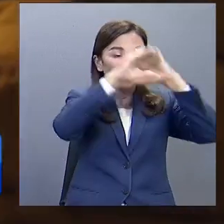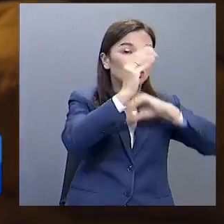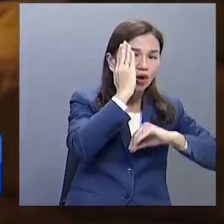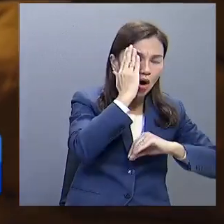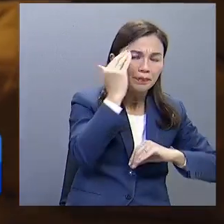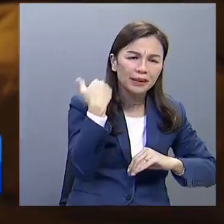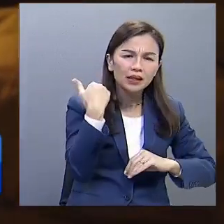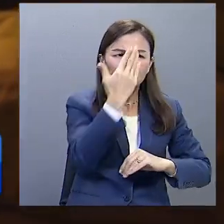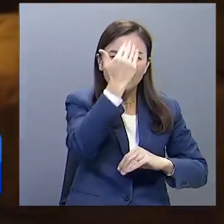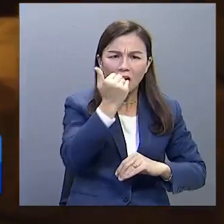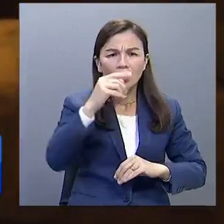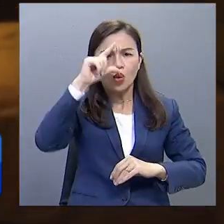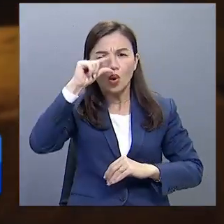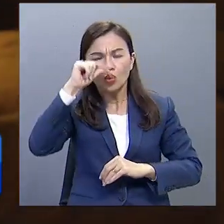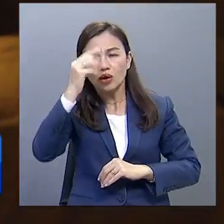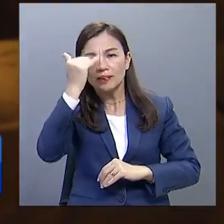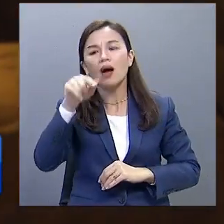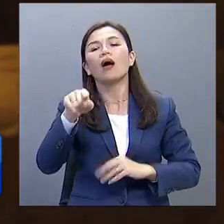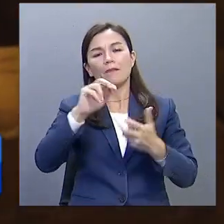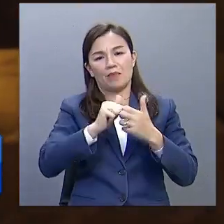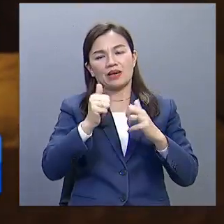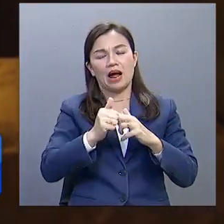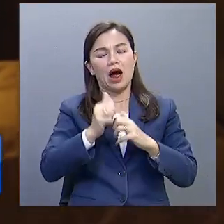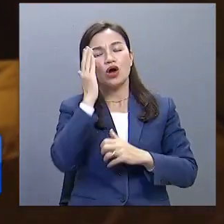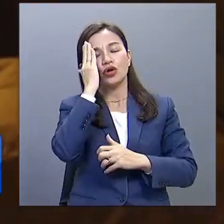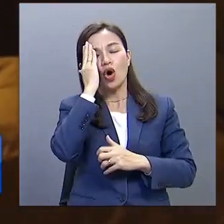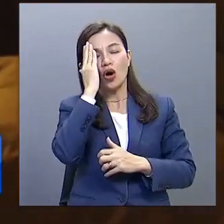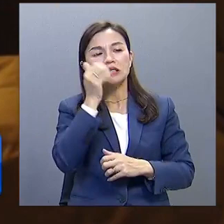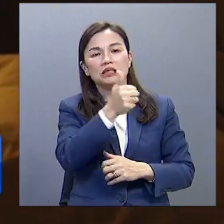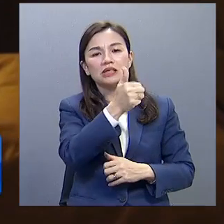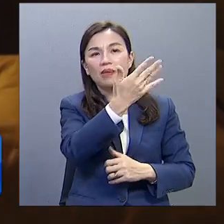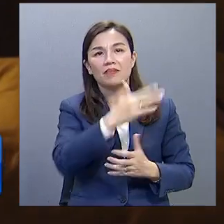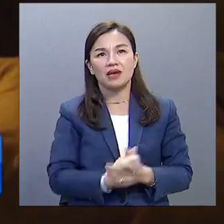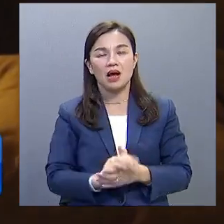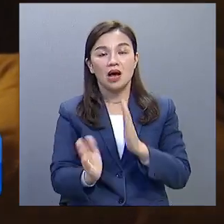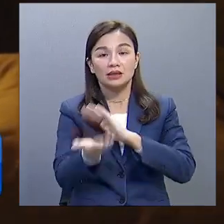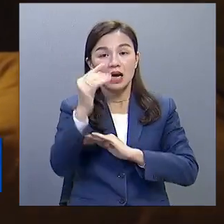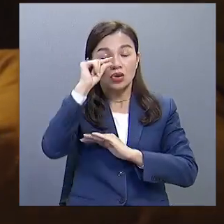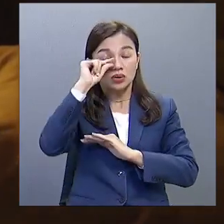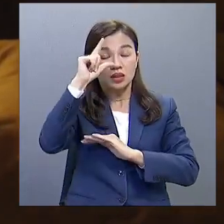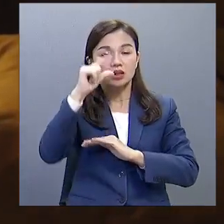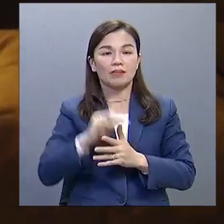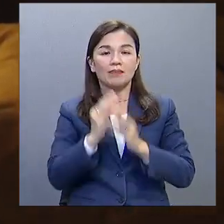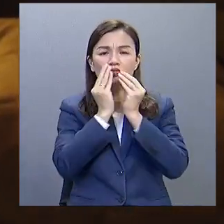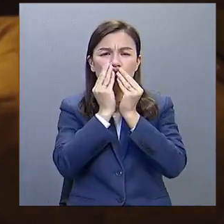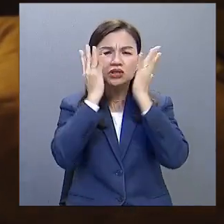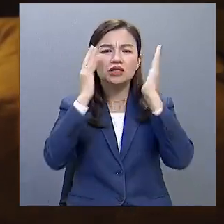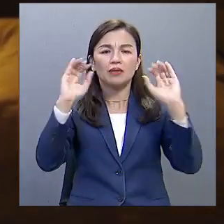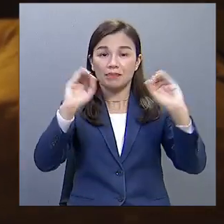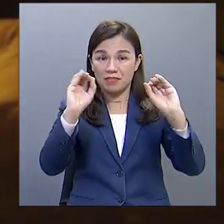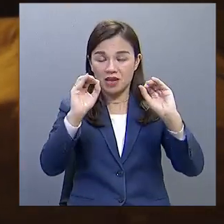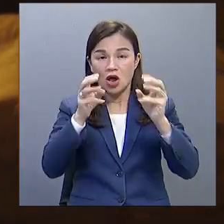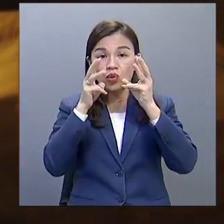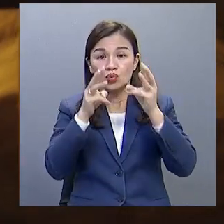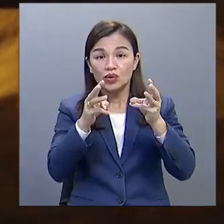ากนี้เนี่ยบางคนก็จะนอนไม่ดีมีปัญหาเรื่องตื่นมาตอนเช้าเนี่ยอาจจะไม่สดชื่นนะคะแต่มันก็มีวิธีทดสอบนะคะก็คือท